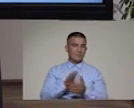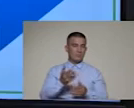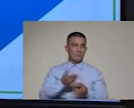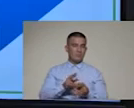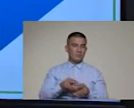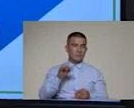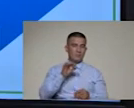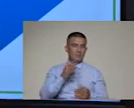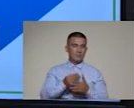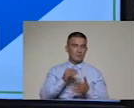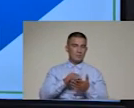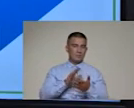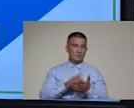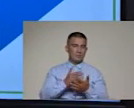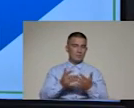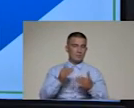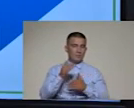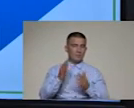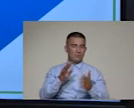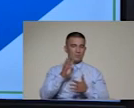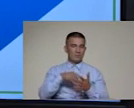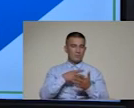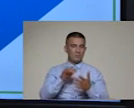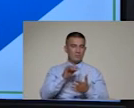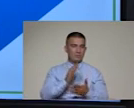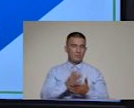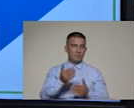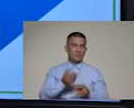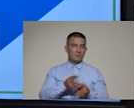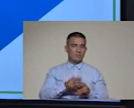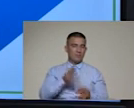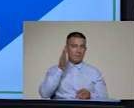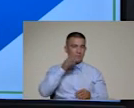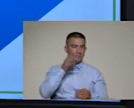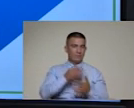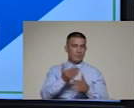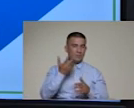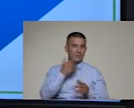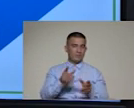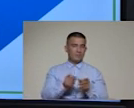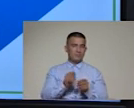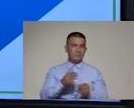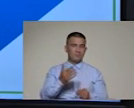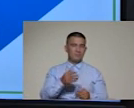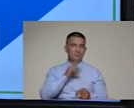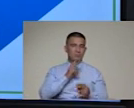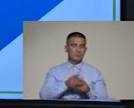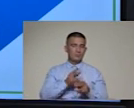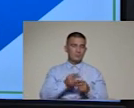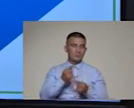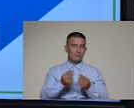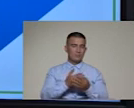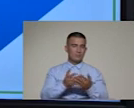Davriy sistemada joylashgan elementlardan metallar vodorod bilan birikkanda metal gidridlarini hosil